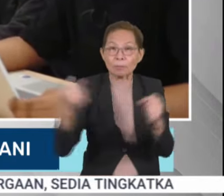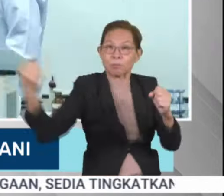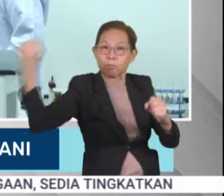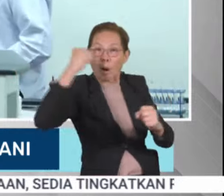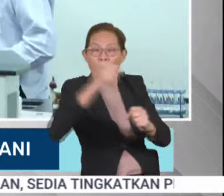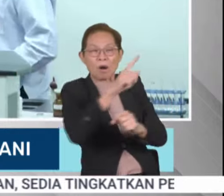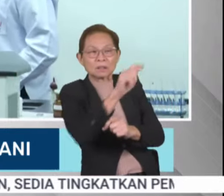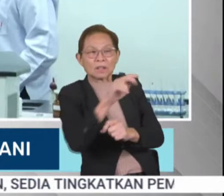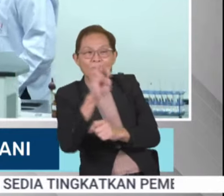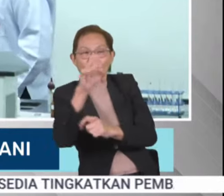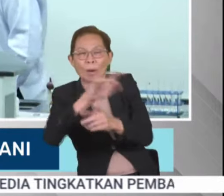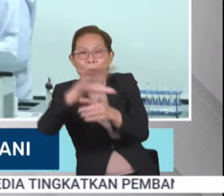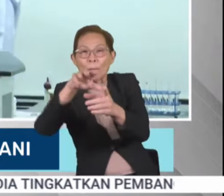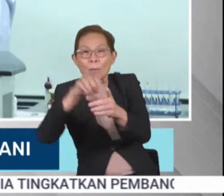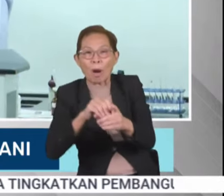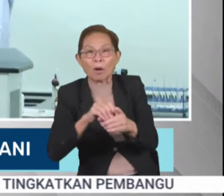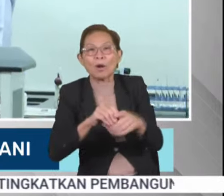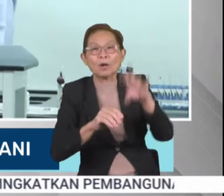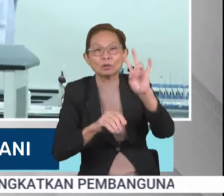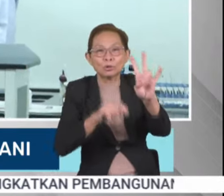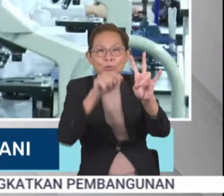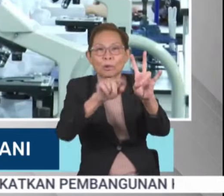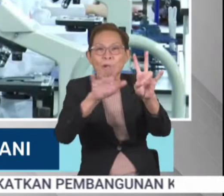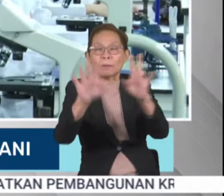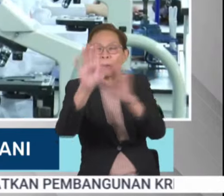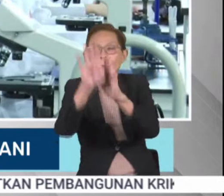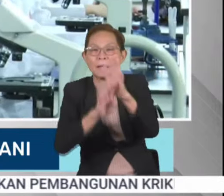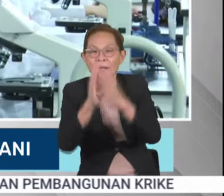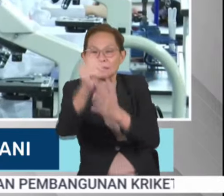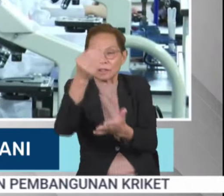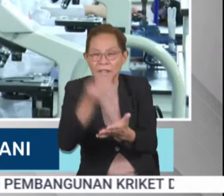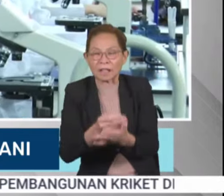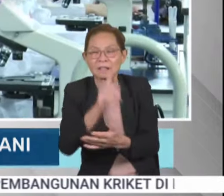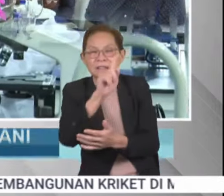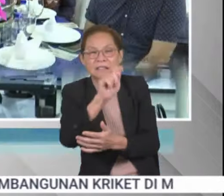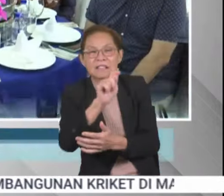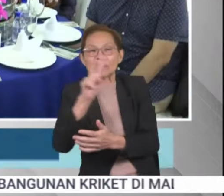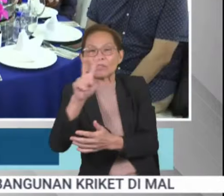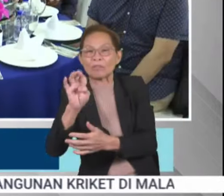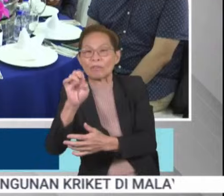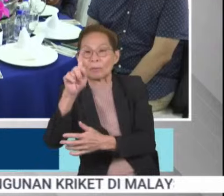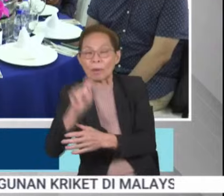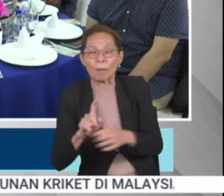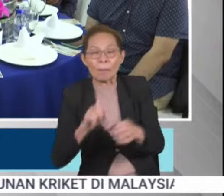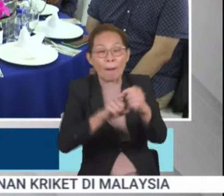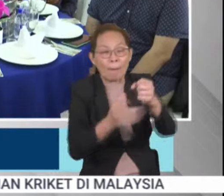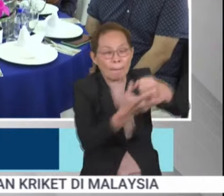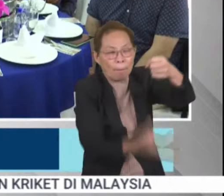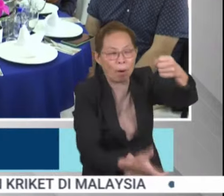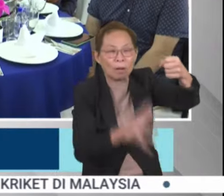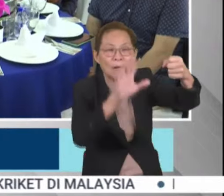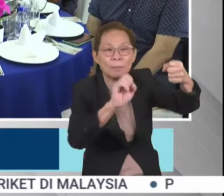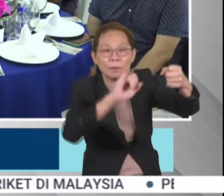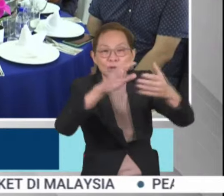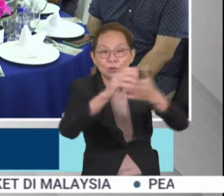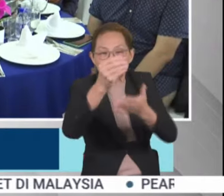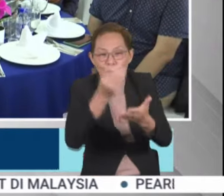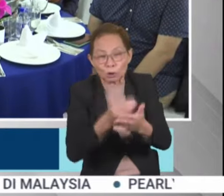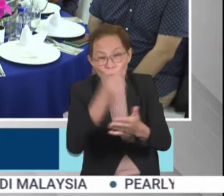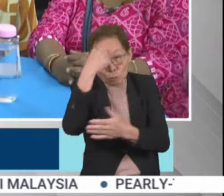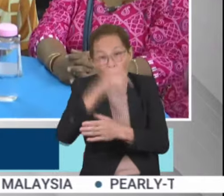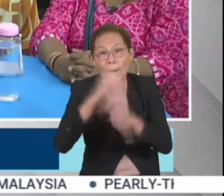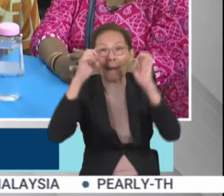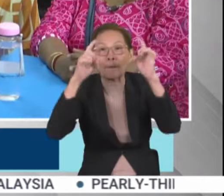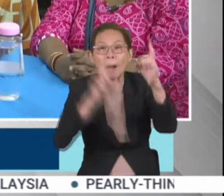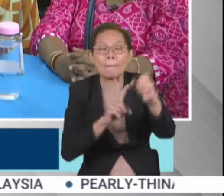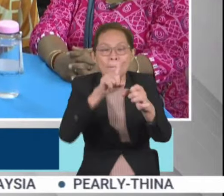pemerkasaan TVET melibatkan peruntukan RM7.5 bilion. Mengenai peruntukan RM50 juta bagi